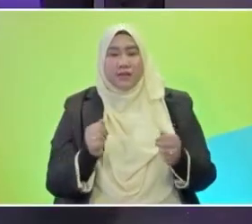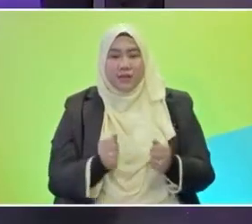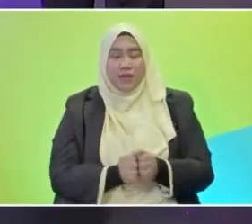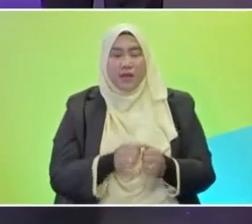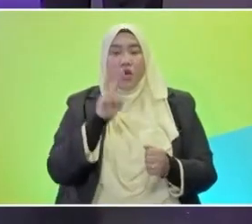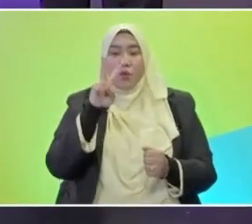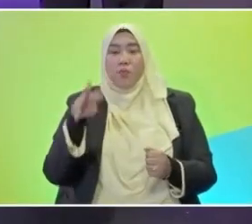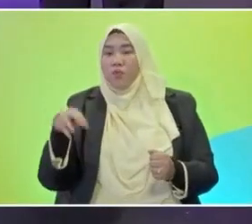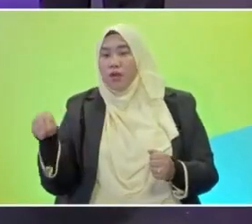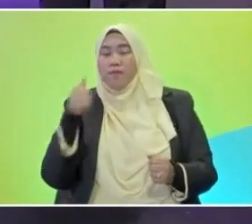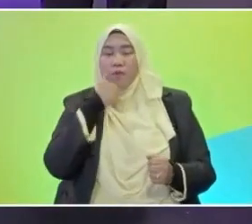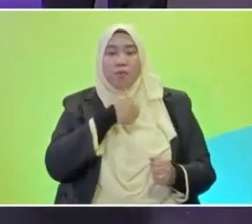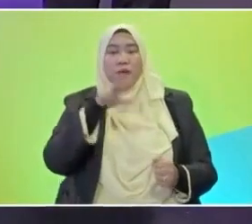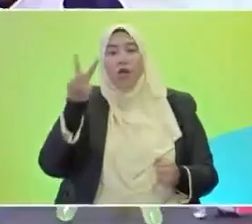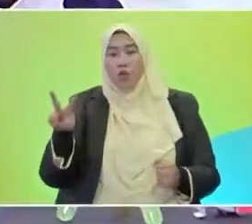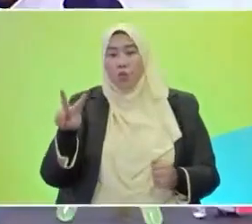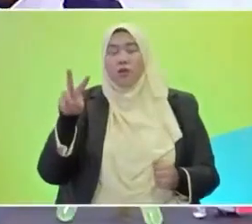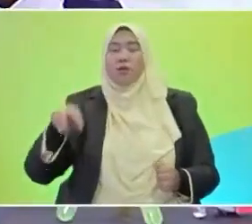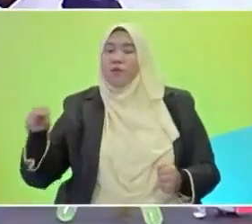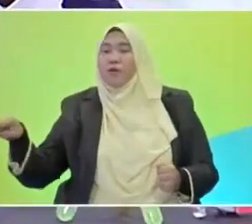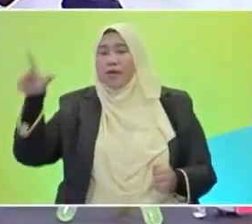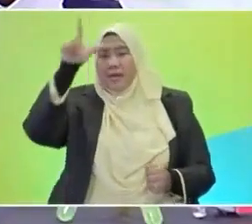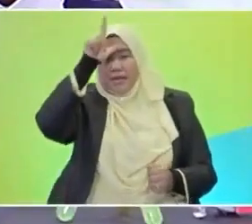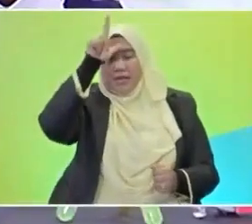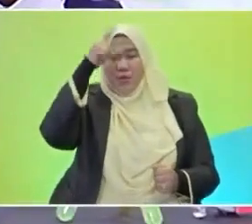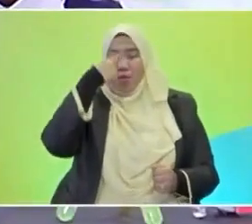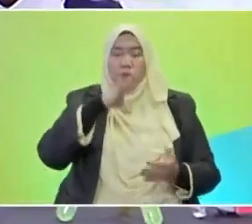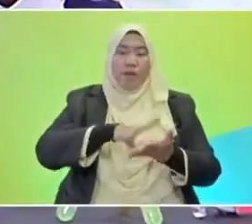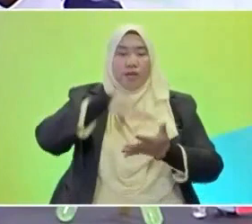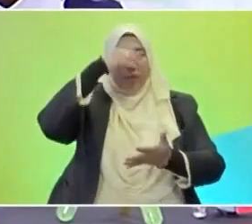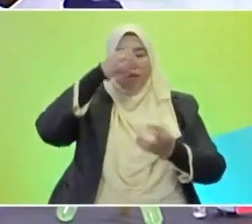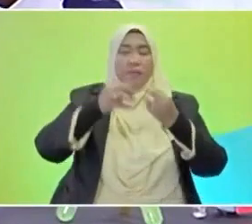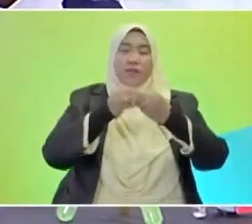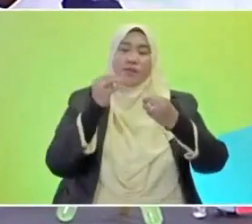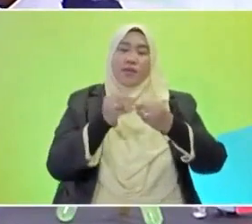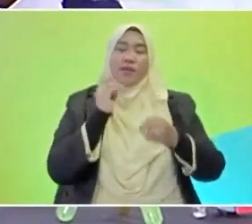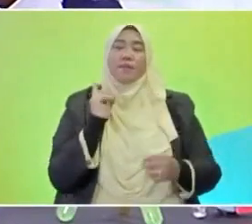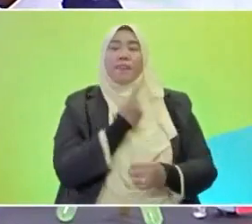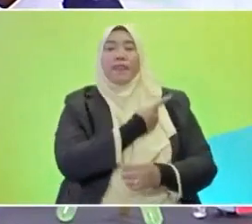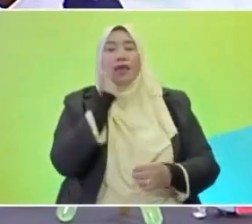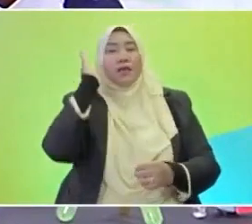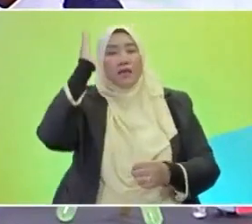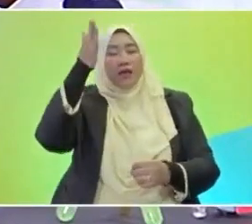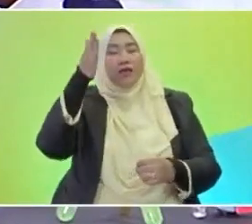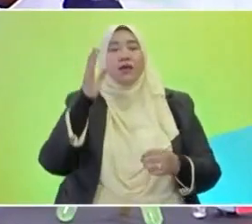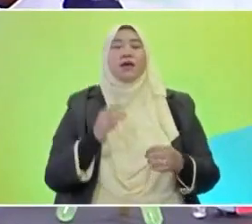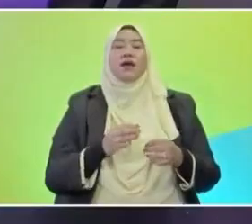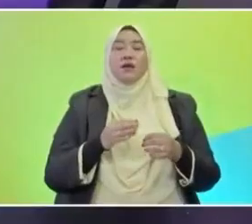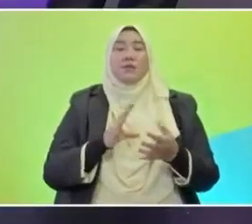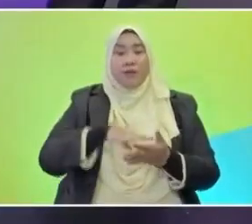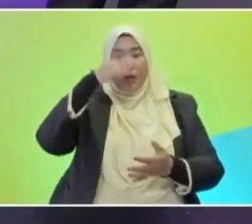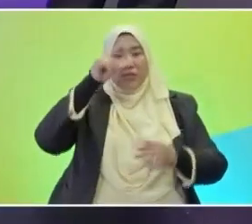dan dua murid laki hari ini untuk mata pelajaran matematika dan yang event tahu kita akan belajar tentang bahagia